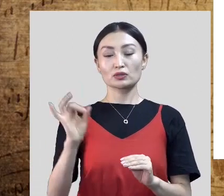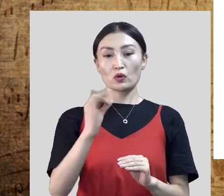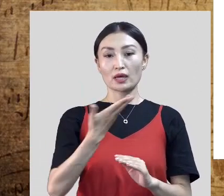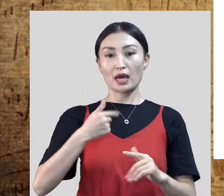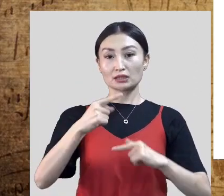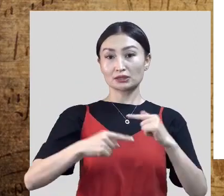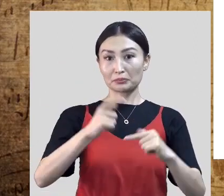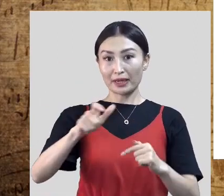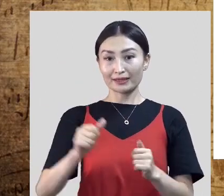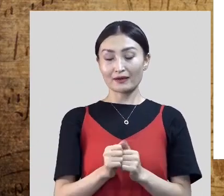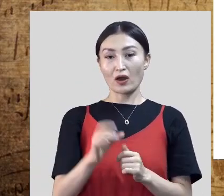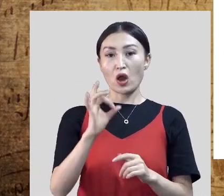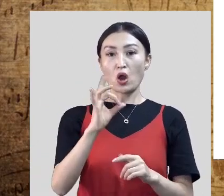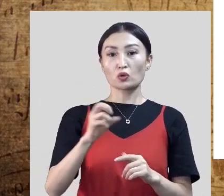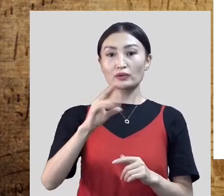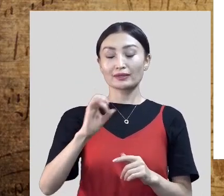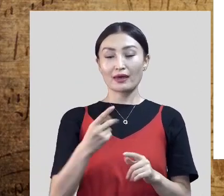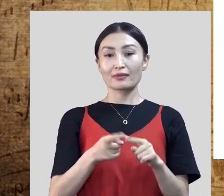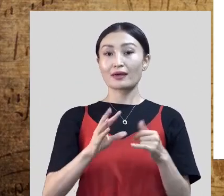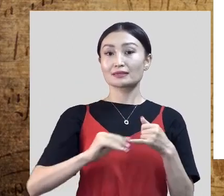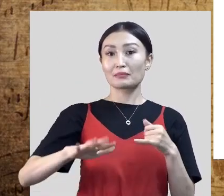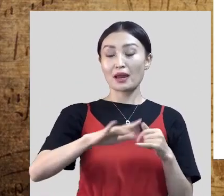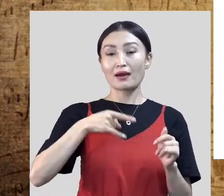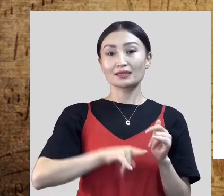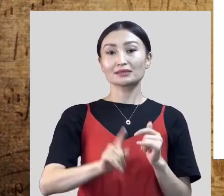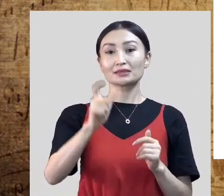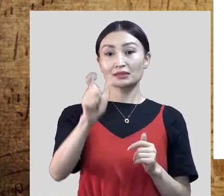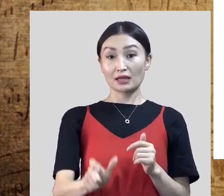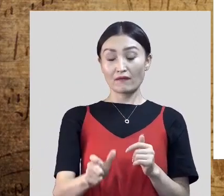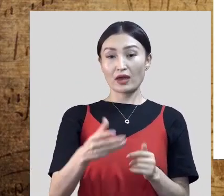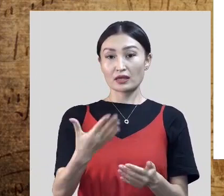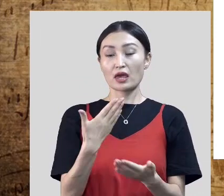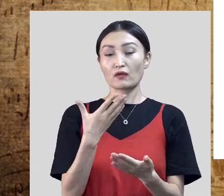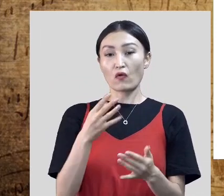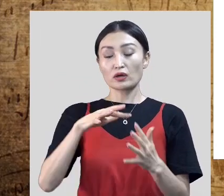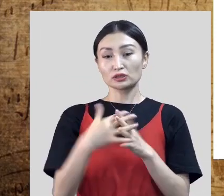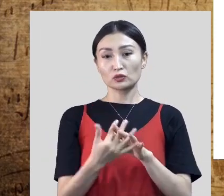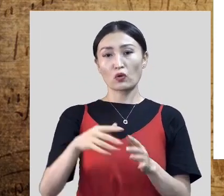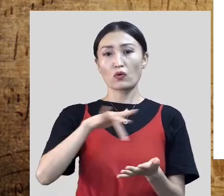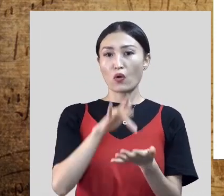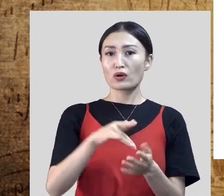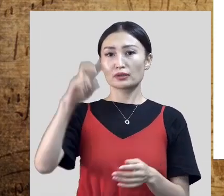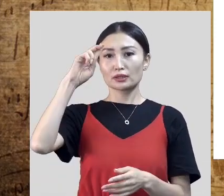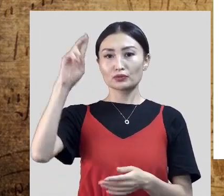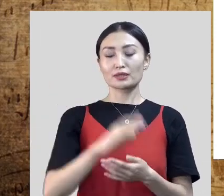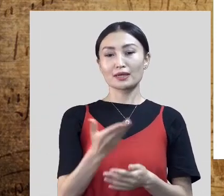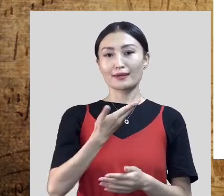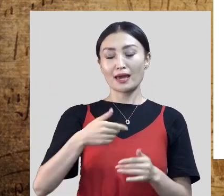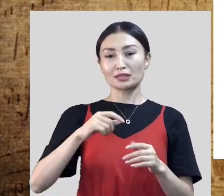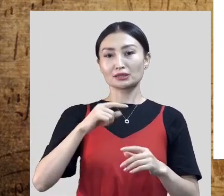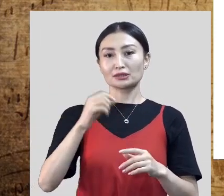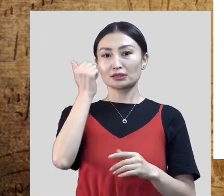предков. Родина – это земля, на которой родился человек, это его село, город, государство. Наши